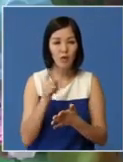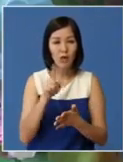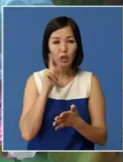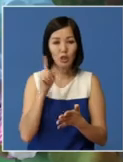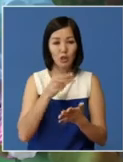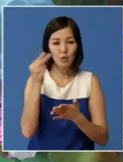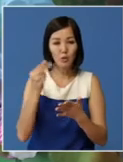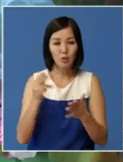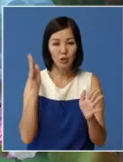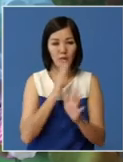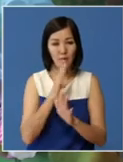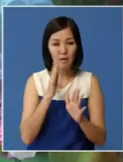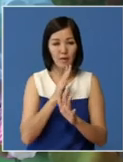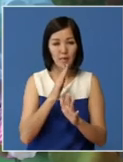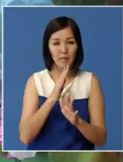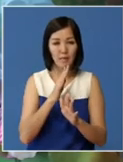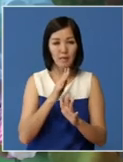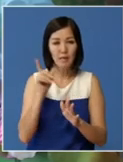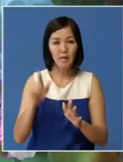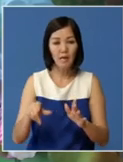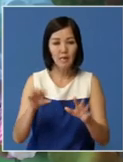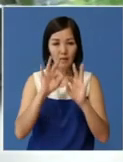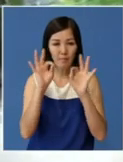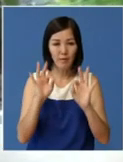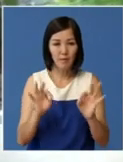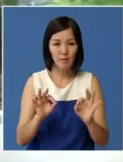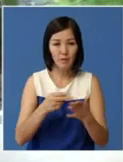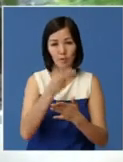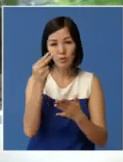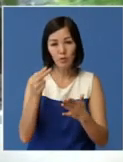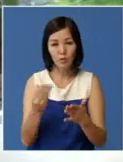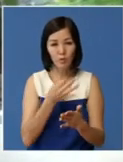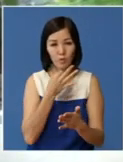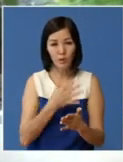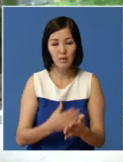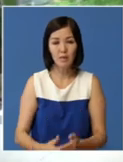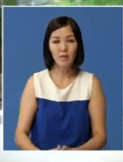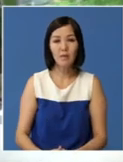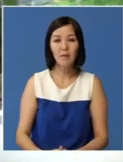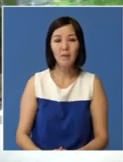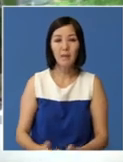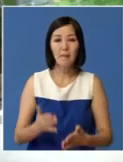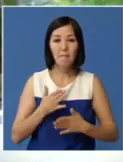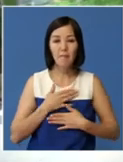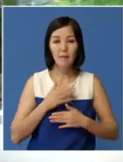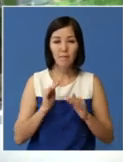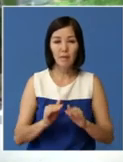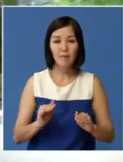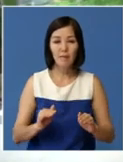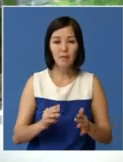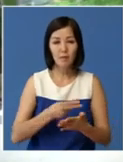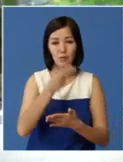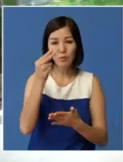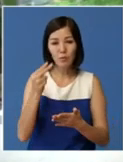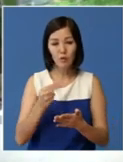көбіне табиғат пен адам бейнесін ақ қағаз бетіне түсірген ұнатады. Мен осы балар мектеп үйірмесіне қатысып келе жатқаныма